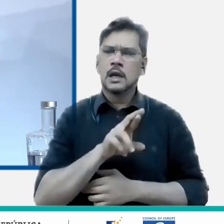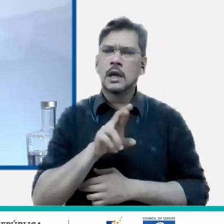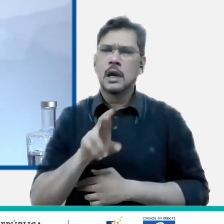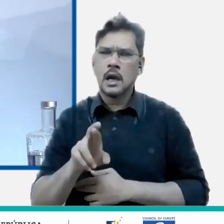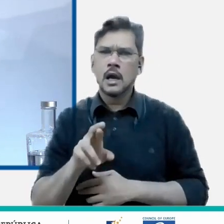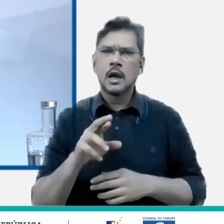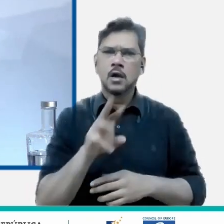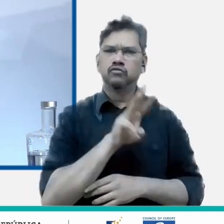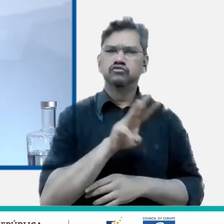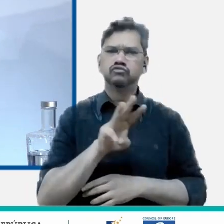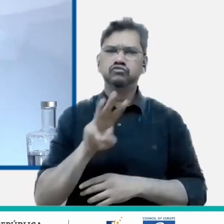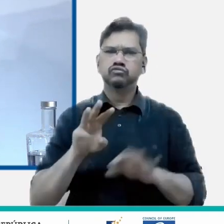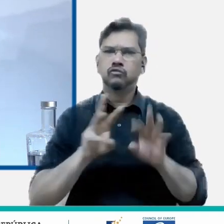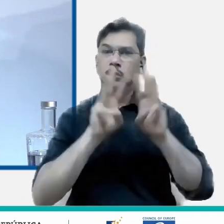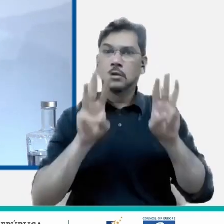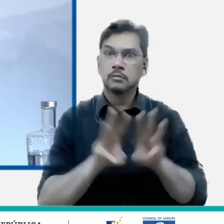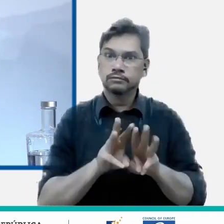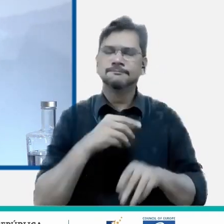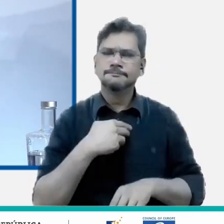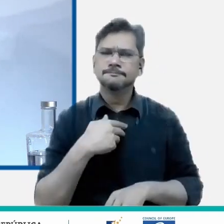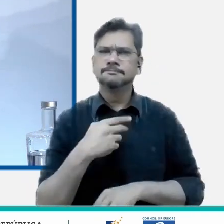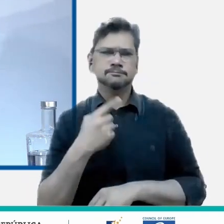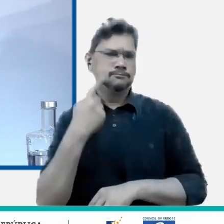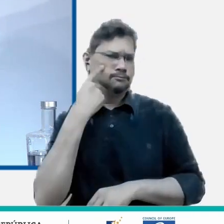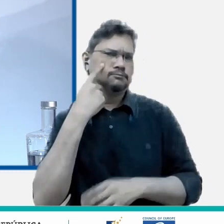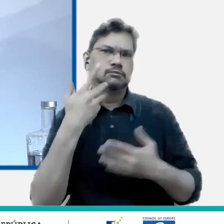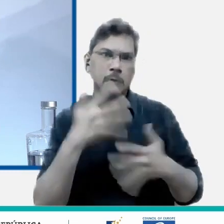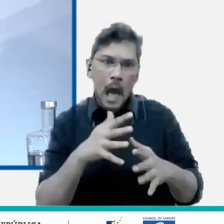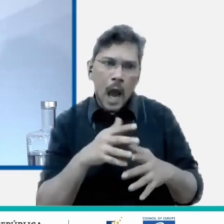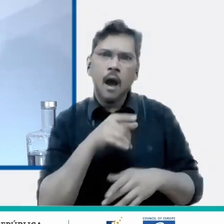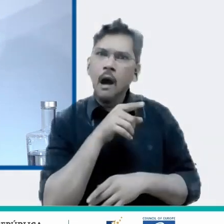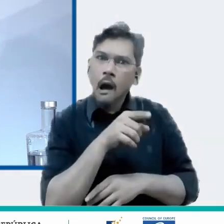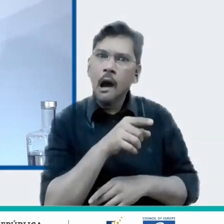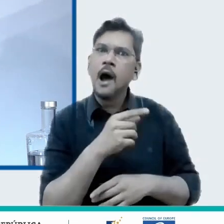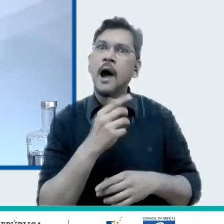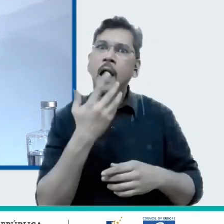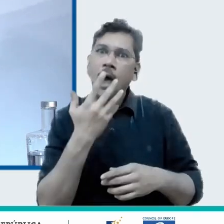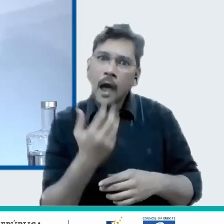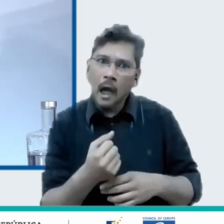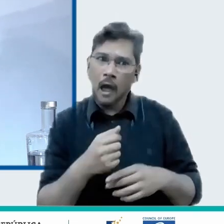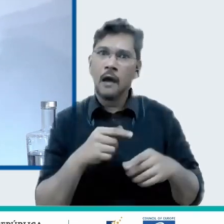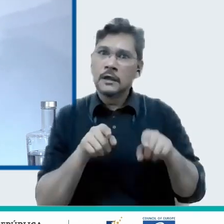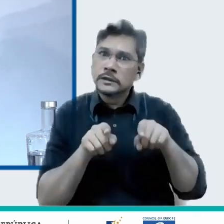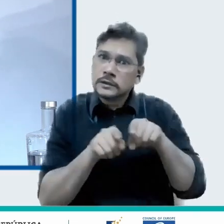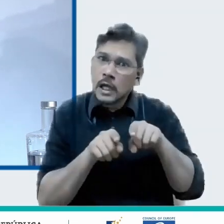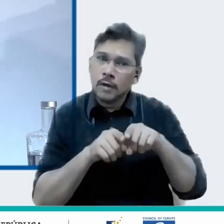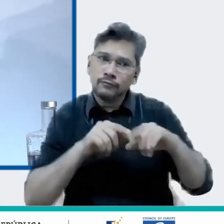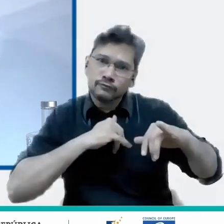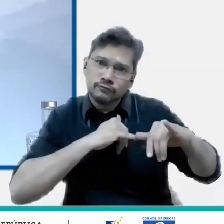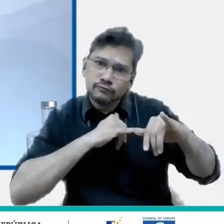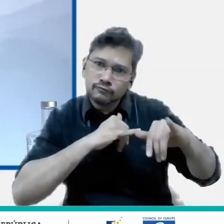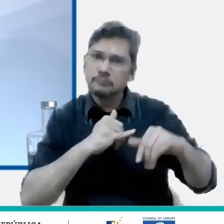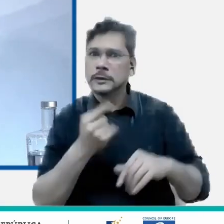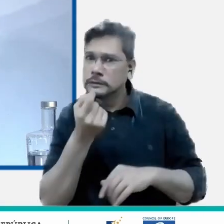бедствий, но в то же время у нас понятно, что потенциал разный, но подходы одинаковые. И проблемы одинаковые.